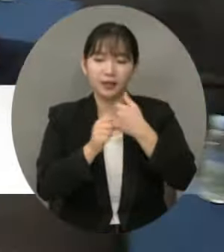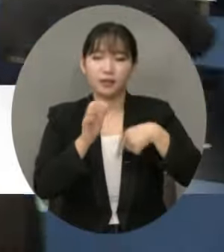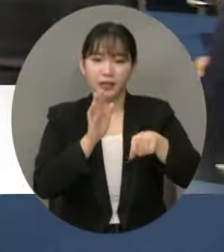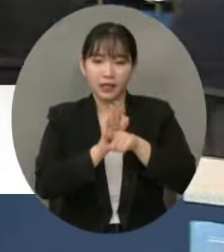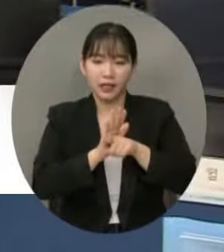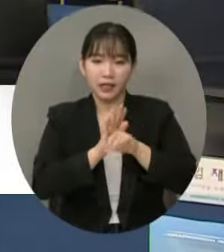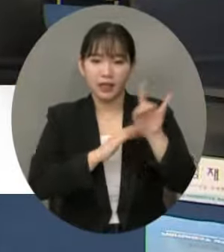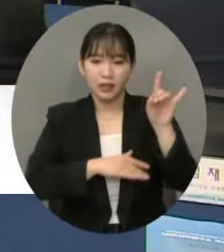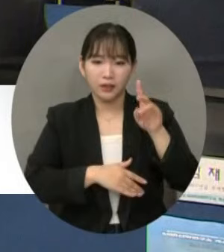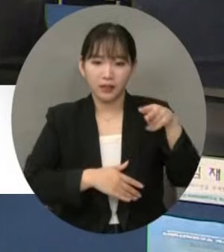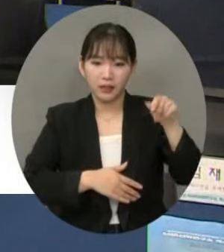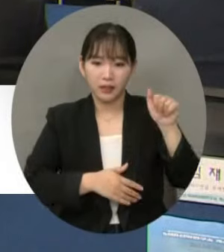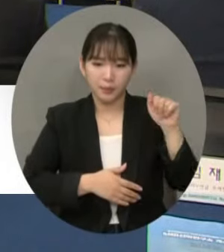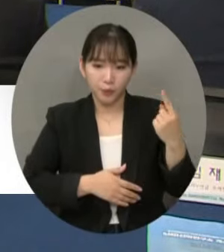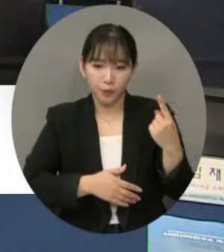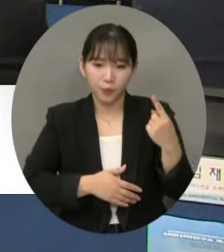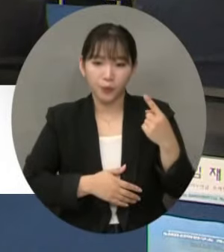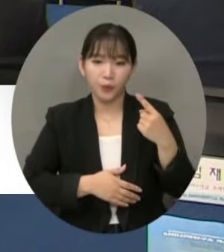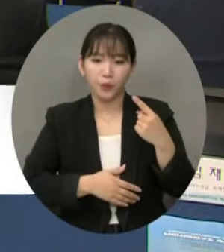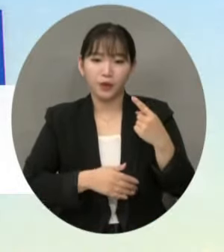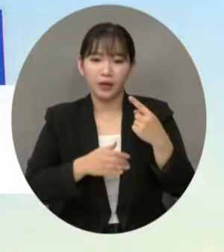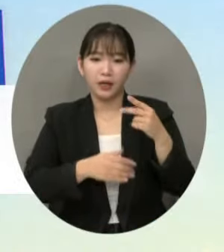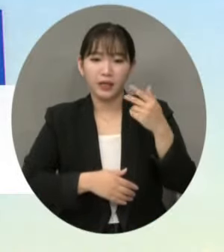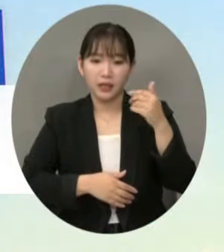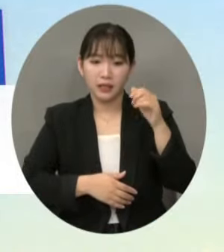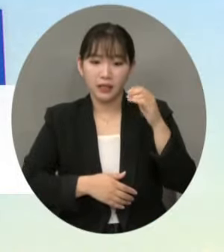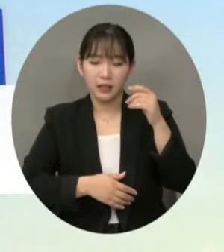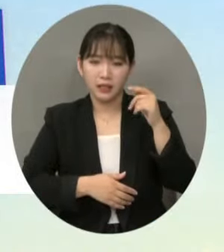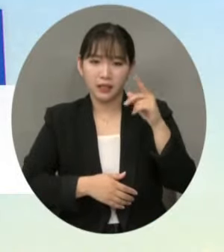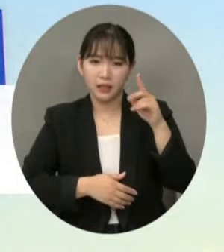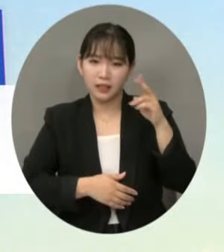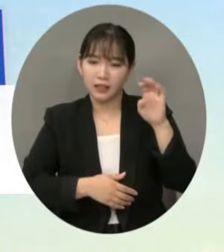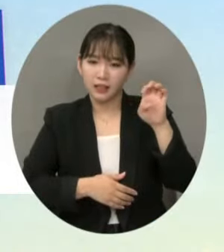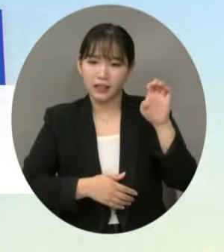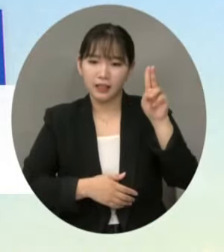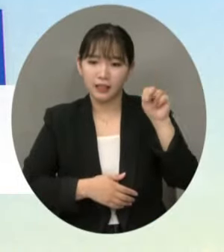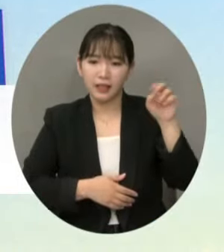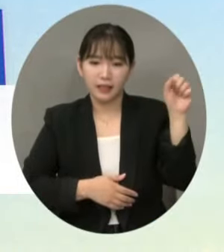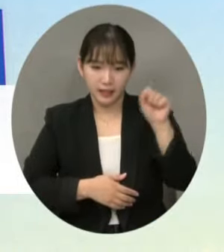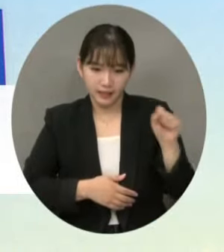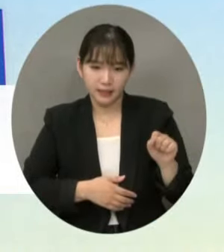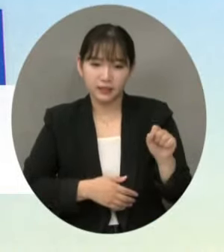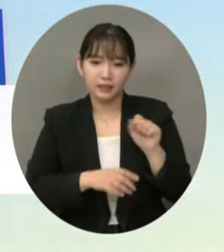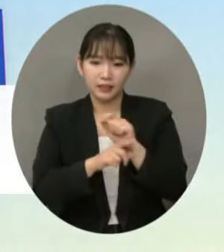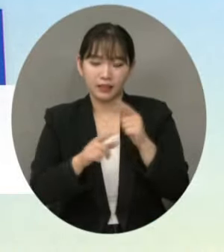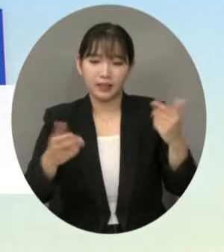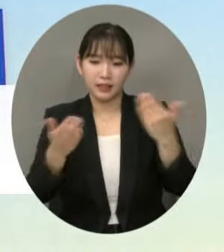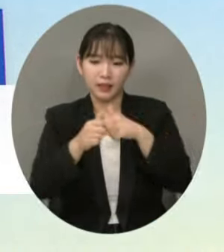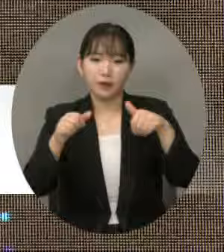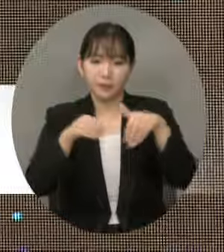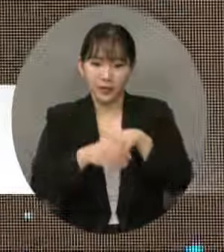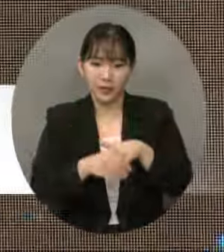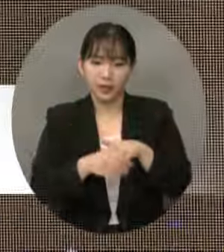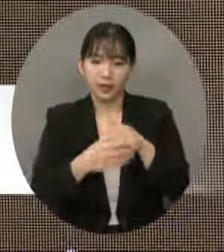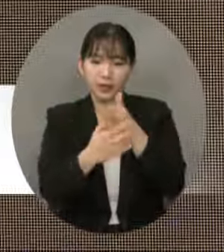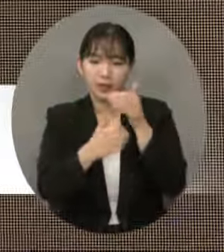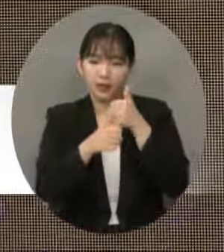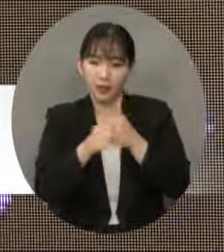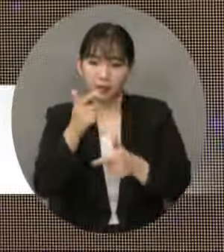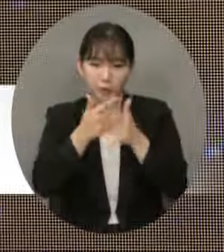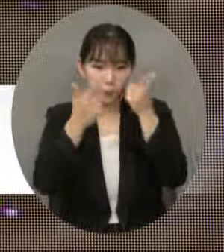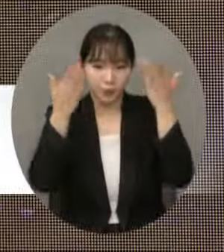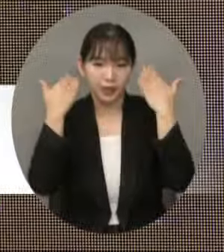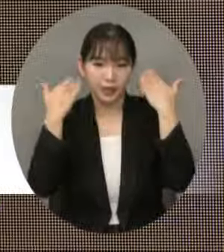HD 현대 3호, 제일 ENS 동은 전공과 최근 업무 협약을 체결했습니다. 협약에 따라 목포대